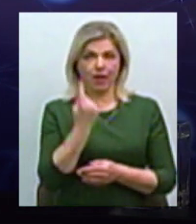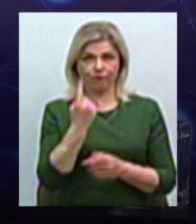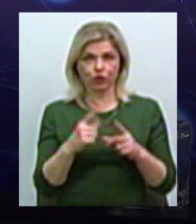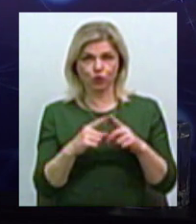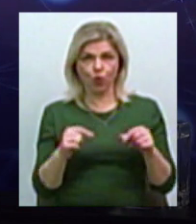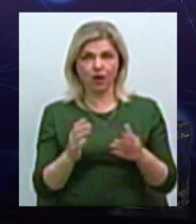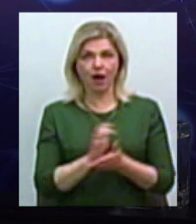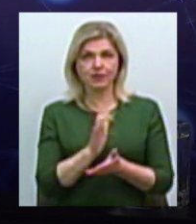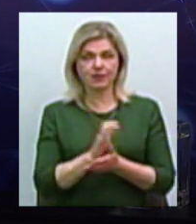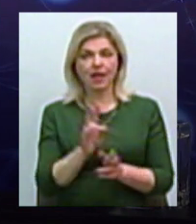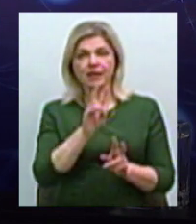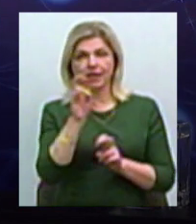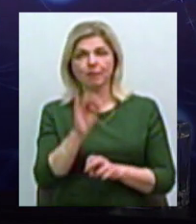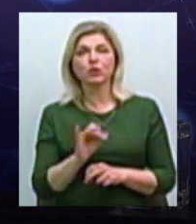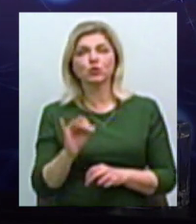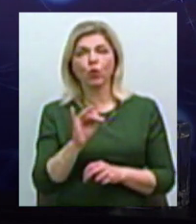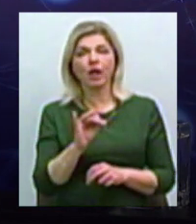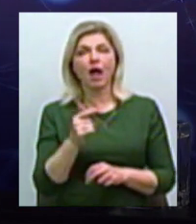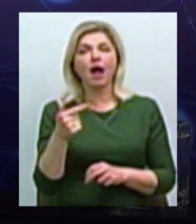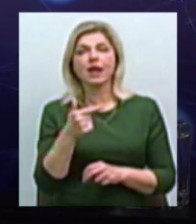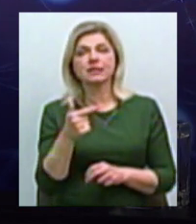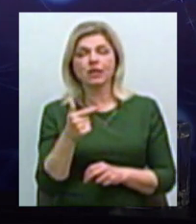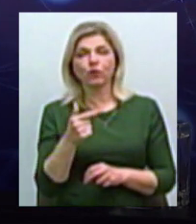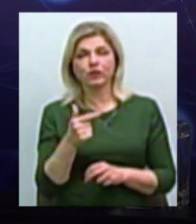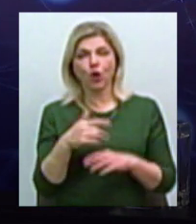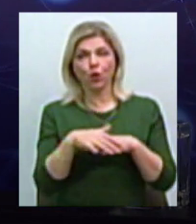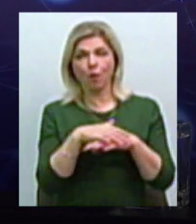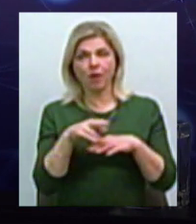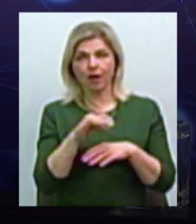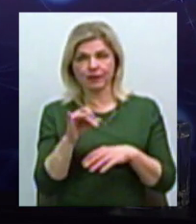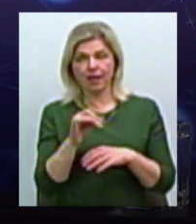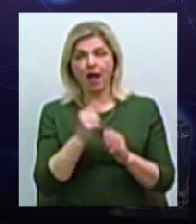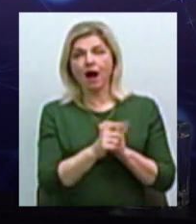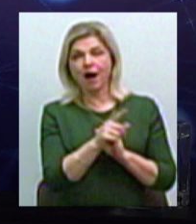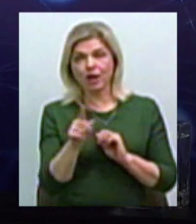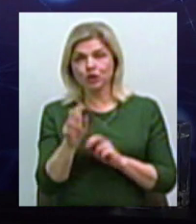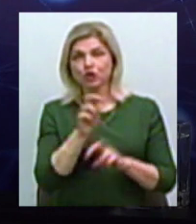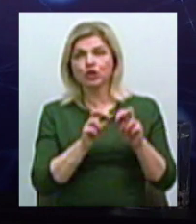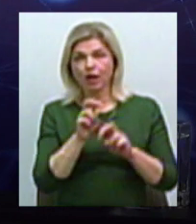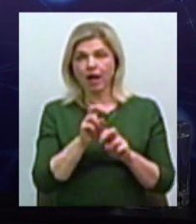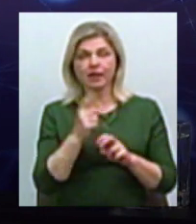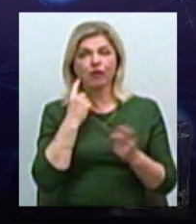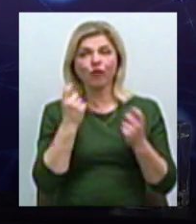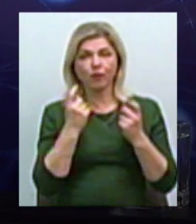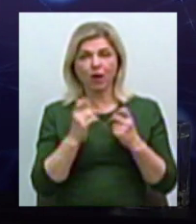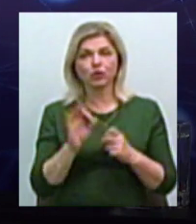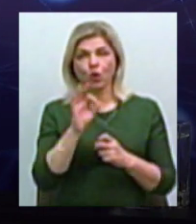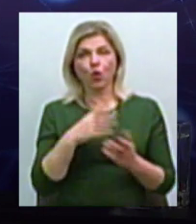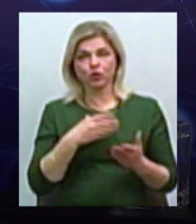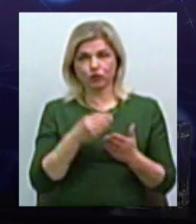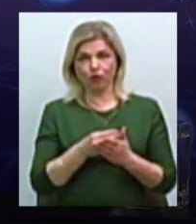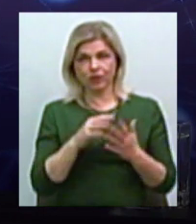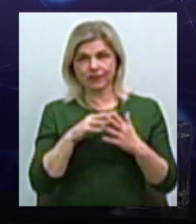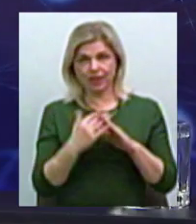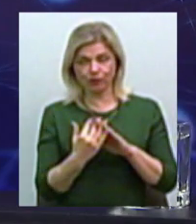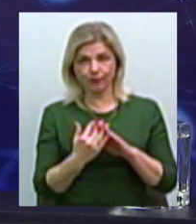на тему історії Галицинівської громади. Кожен медіа-центр шукає інформацію про своє село, вірніше, не медіа-центр, а